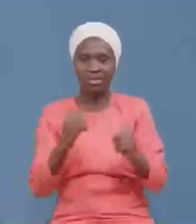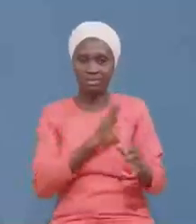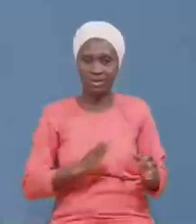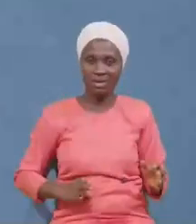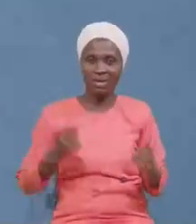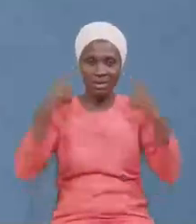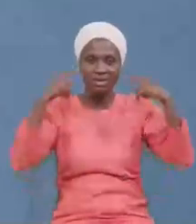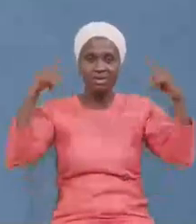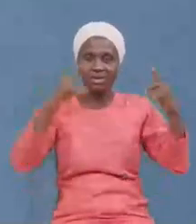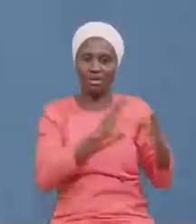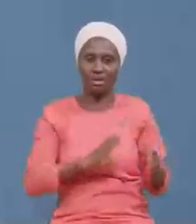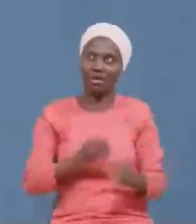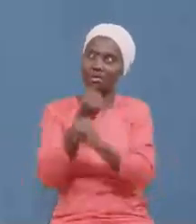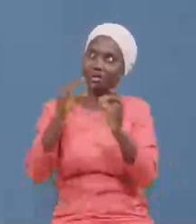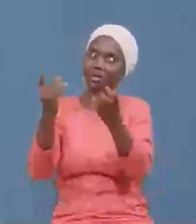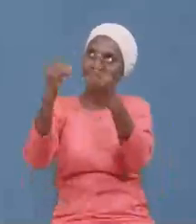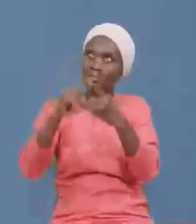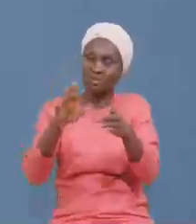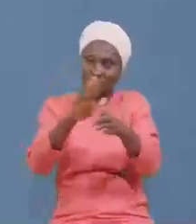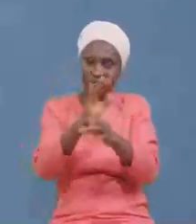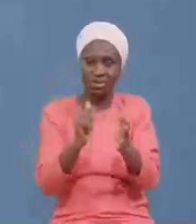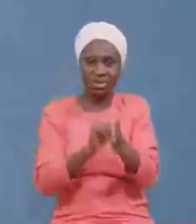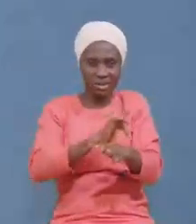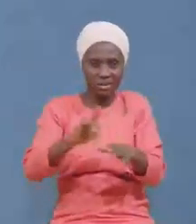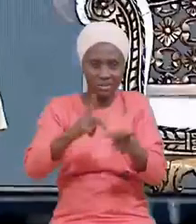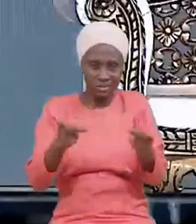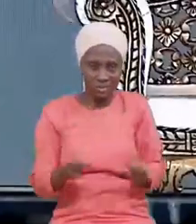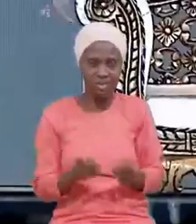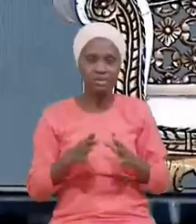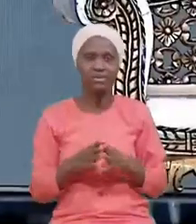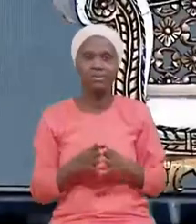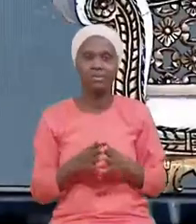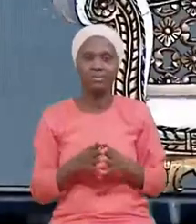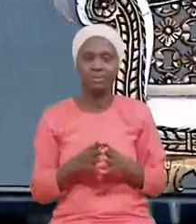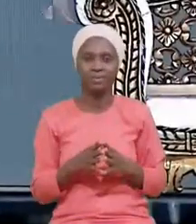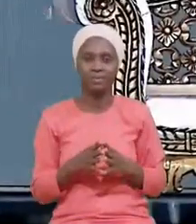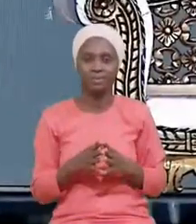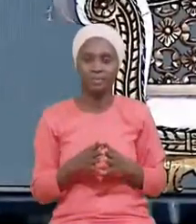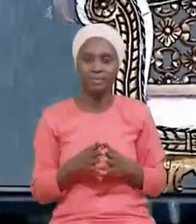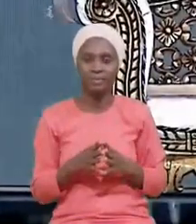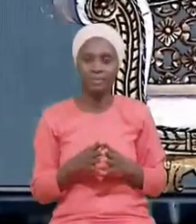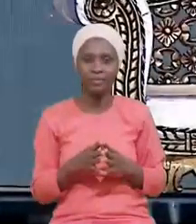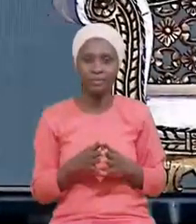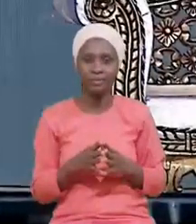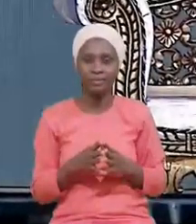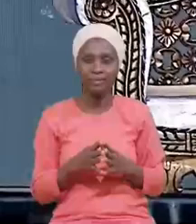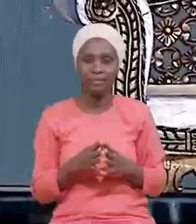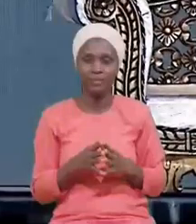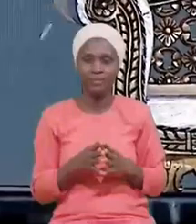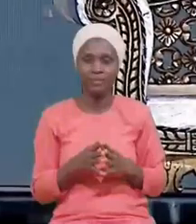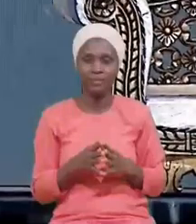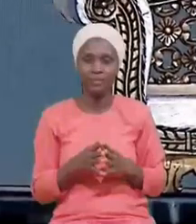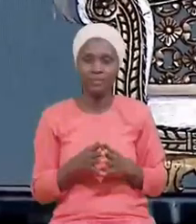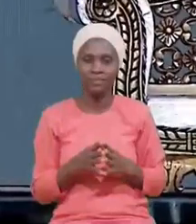C'est la place dans mon corps, dans mon âme, dans ma vie, qu'aucune autre chose ne peut combler, que Jésus, seul le Sauveur, Jésus